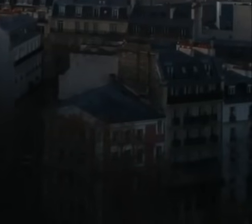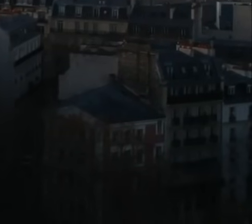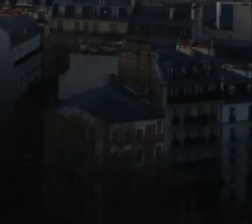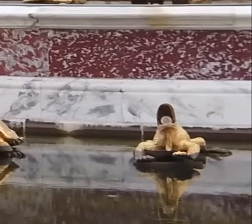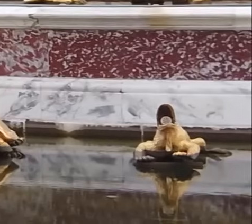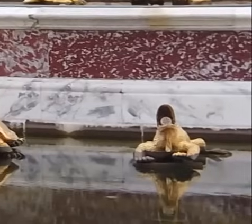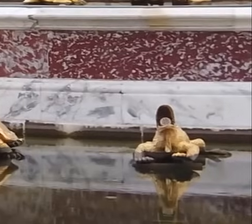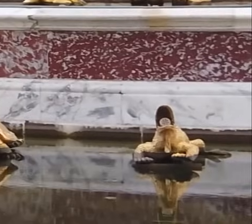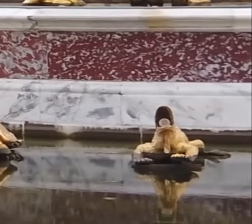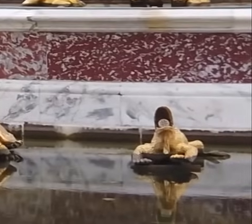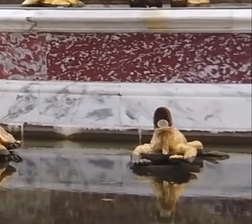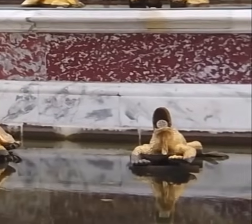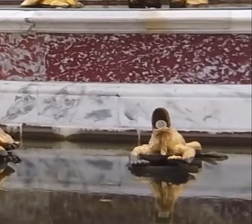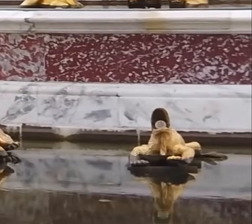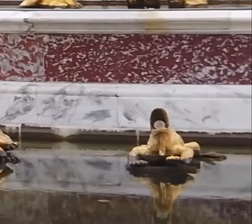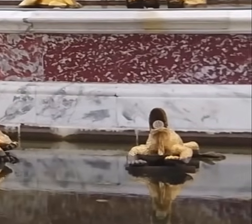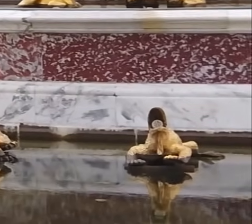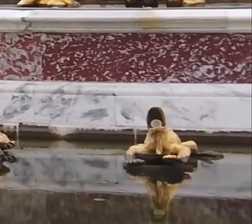reverrai à